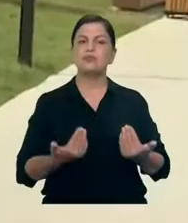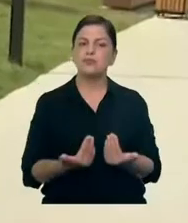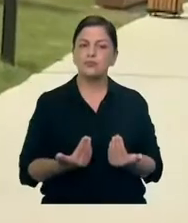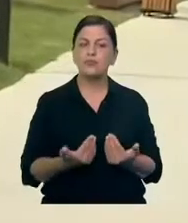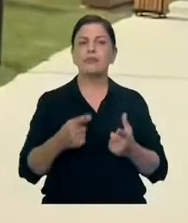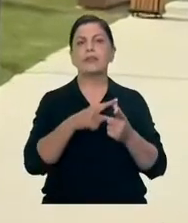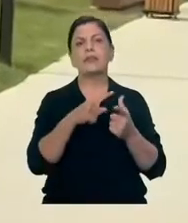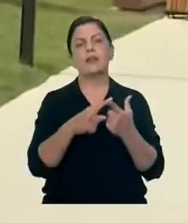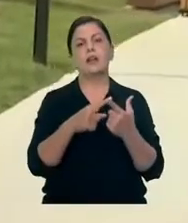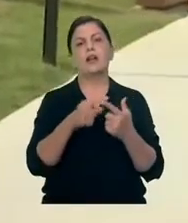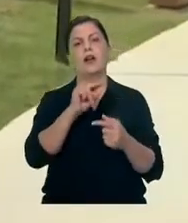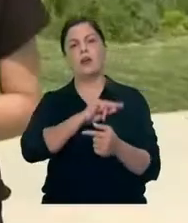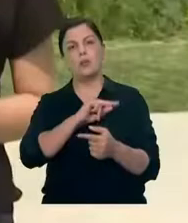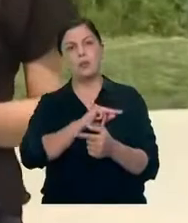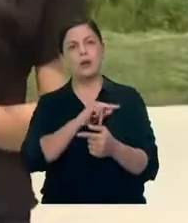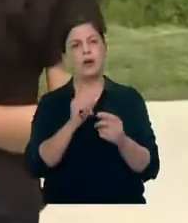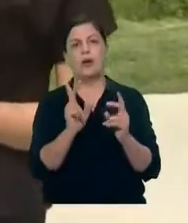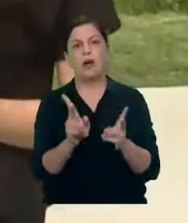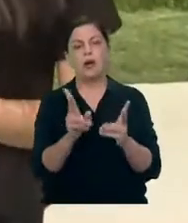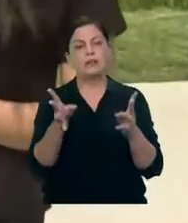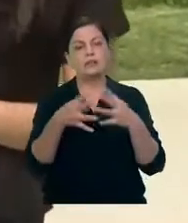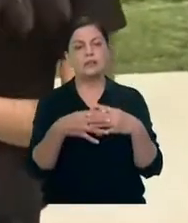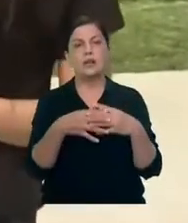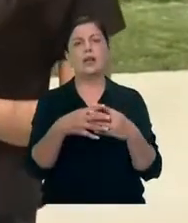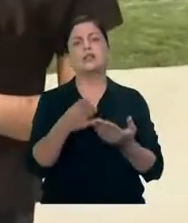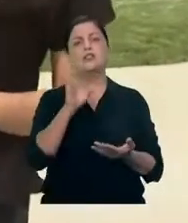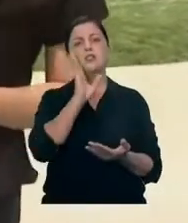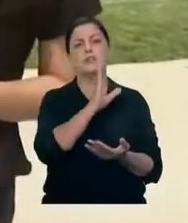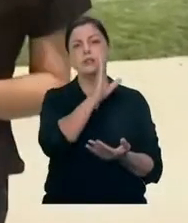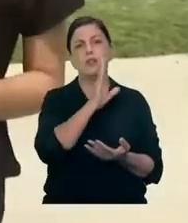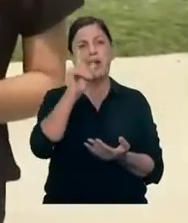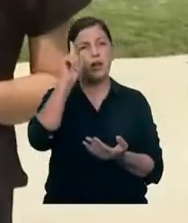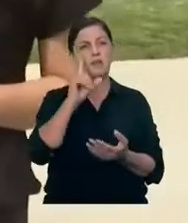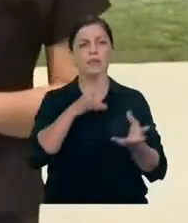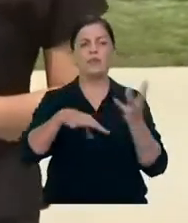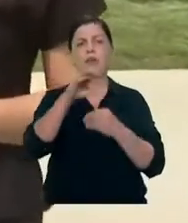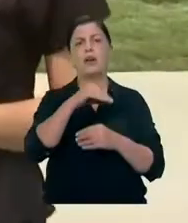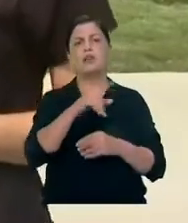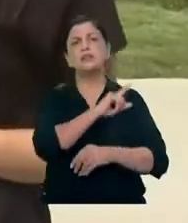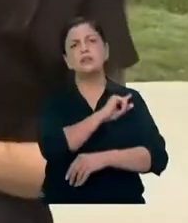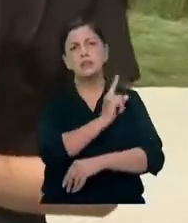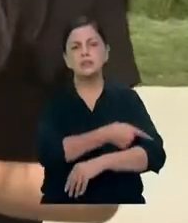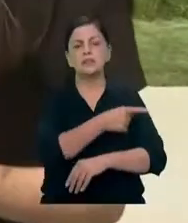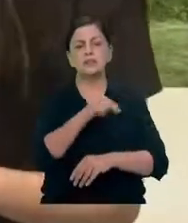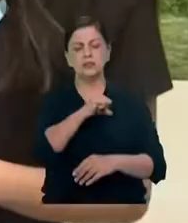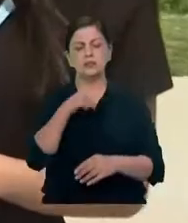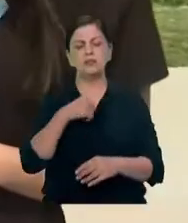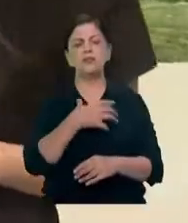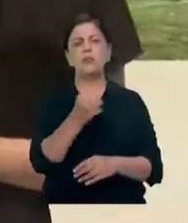məsələ mənim üçün heç də çətin deyildir. Azərbaycan qadını o qədər möhkəmdir, o qədər dözümlüdür ki, o bu işin öhdəsindən